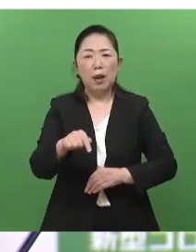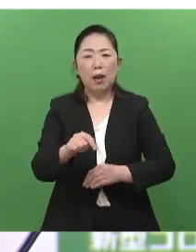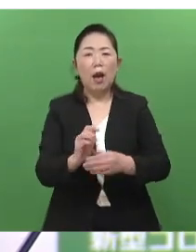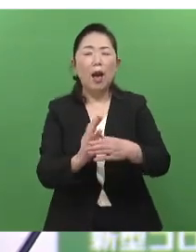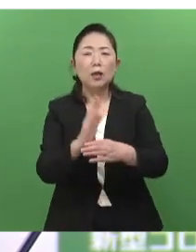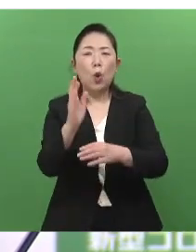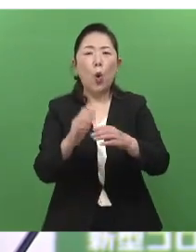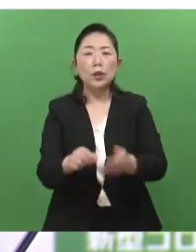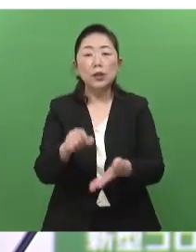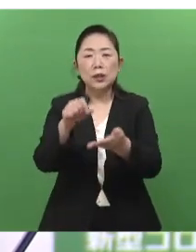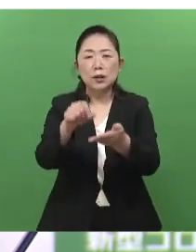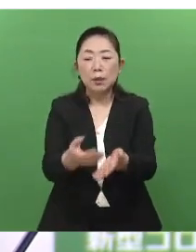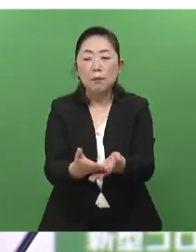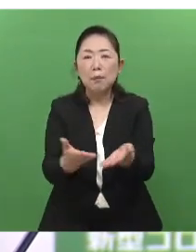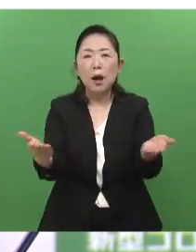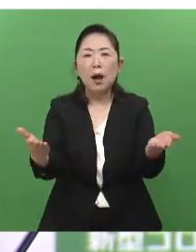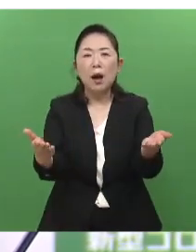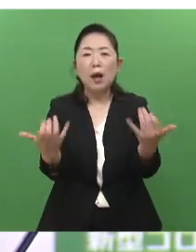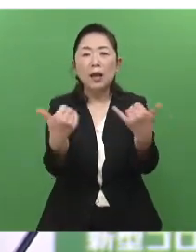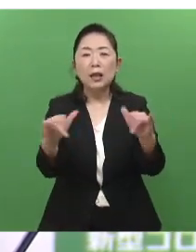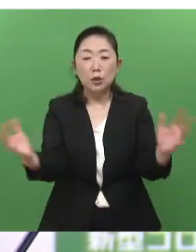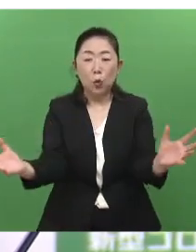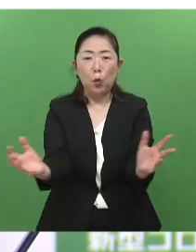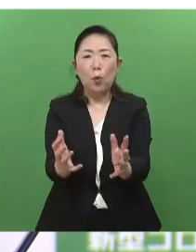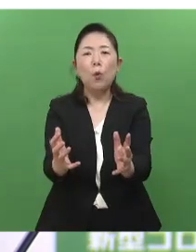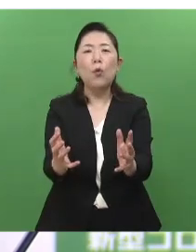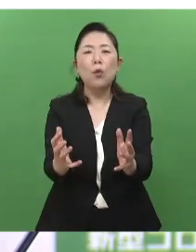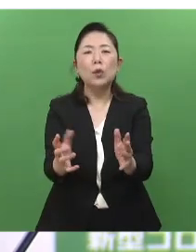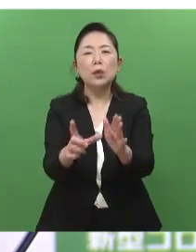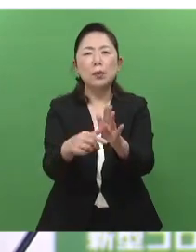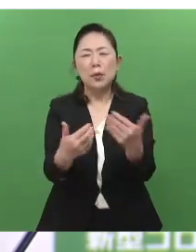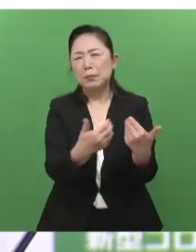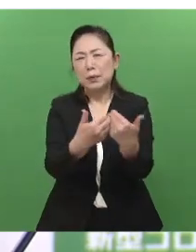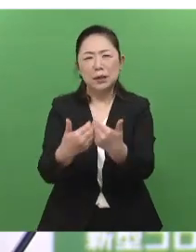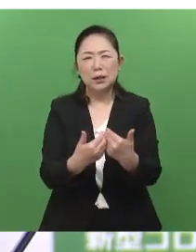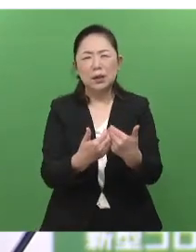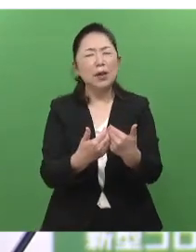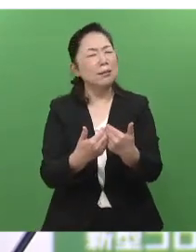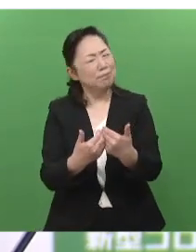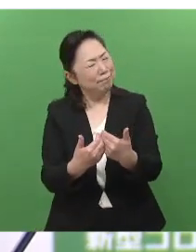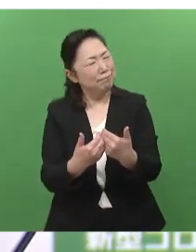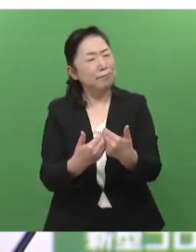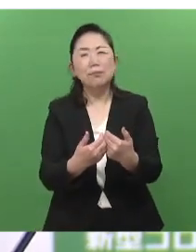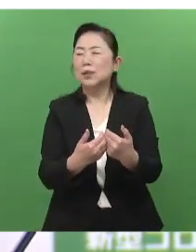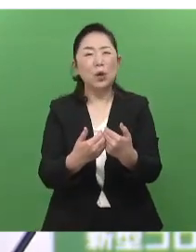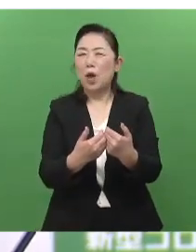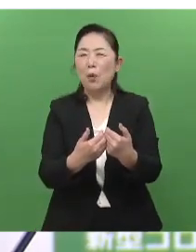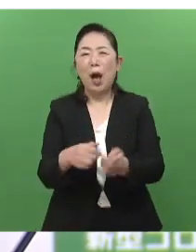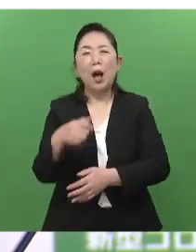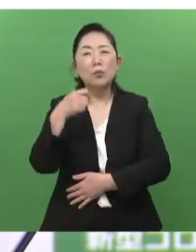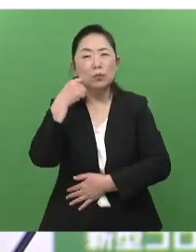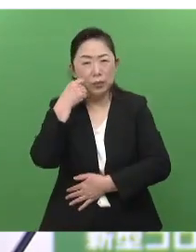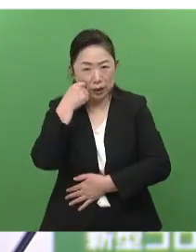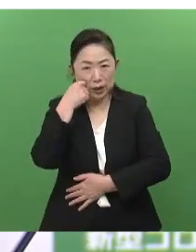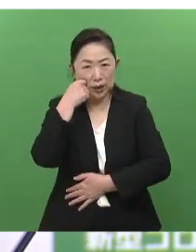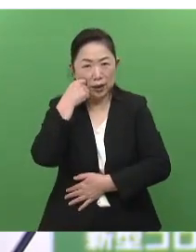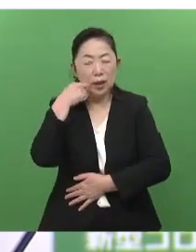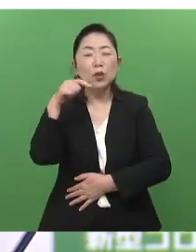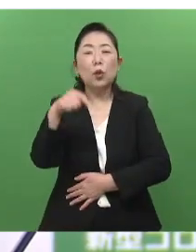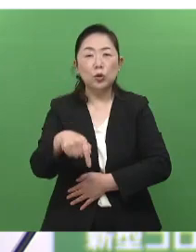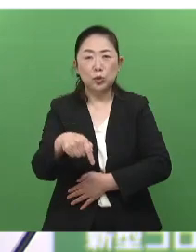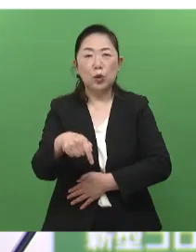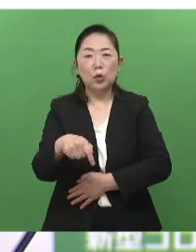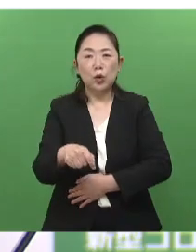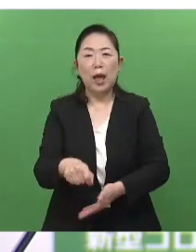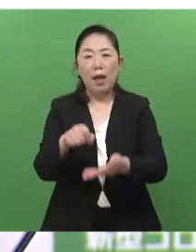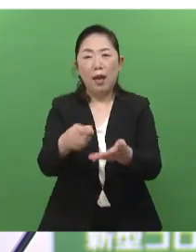まって密になってしまうと、この間は厳しいだろうということで延期をさせていただいたところでござい